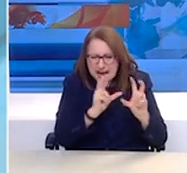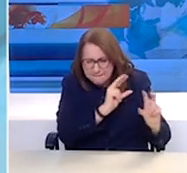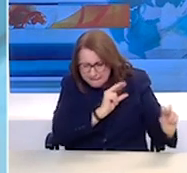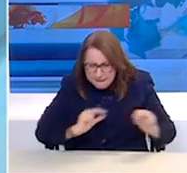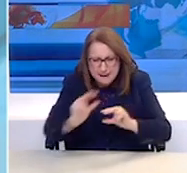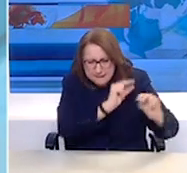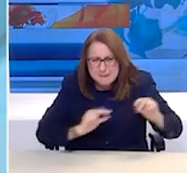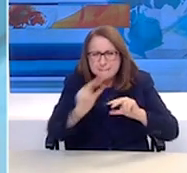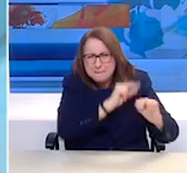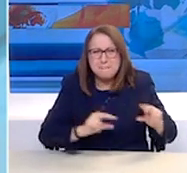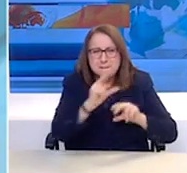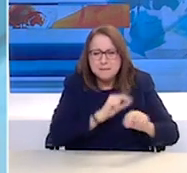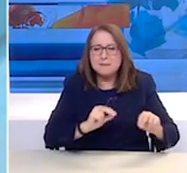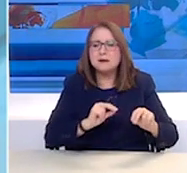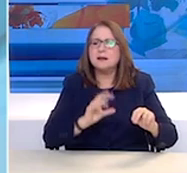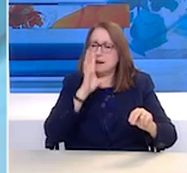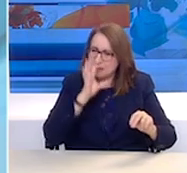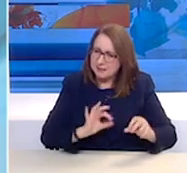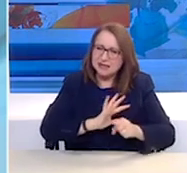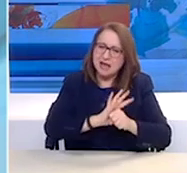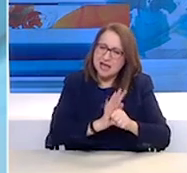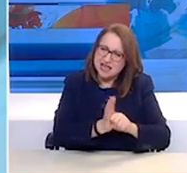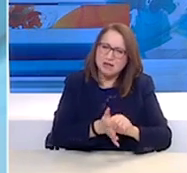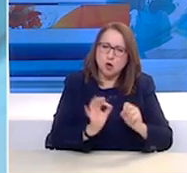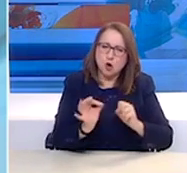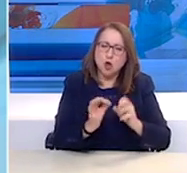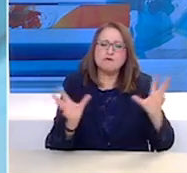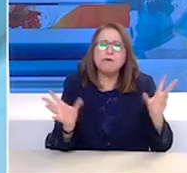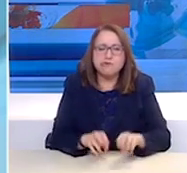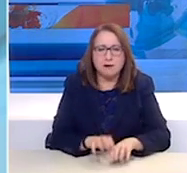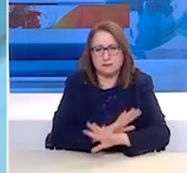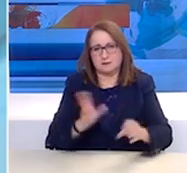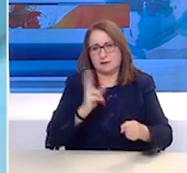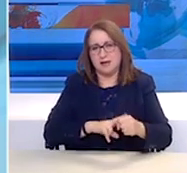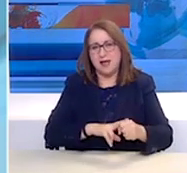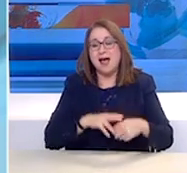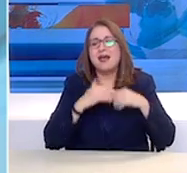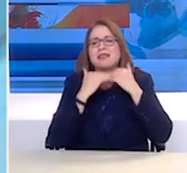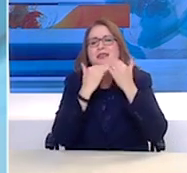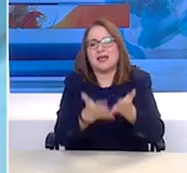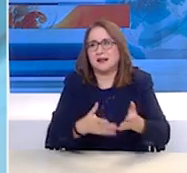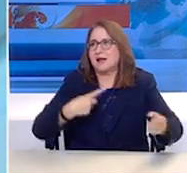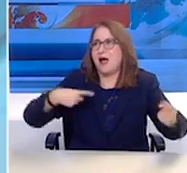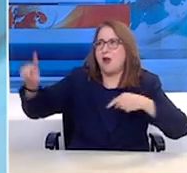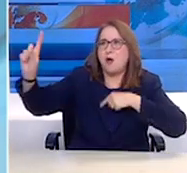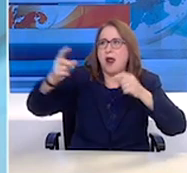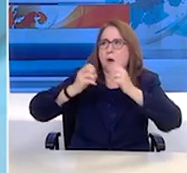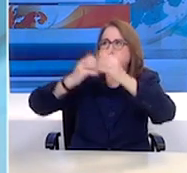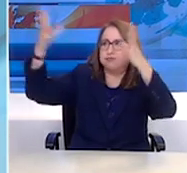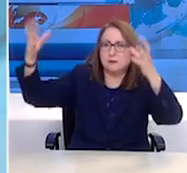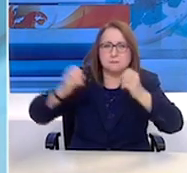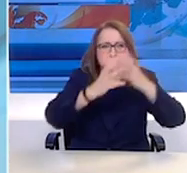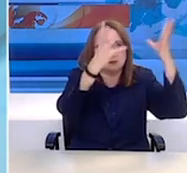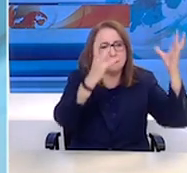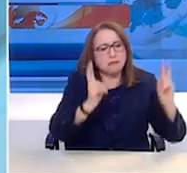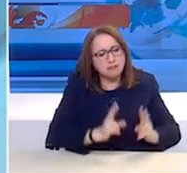το παράδειγμα της Ελλάδας και να σβήσει η πορεία του ιού. Δεν γίνεται. Άρα, αυτό που θα γίνει και ο τρόπος που θα σβήσει ο ιός θα είναι